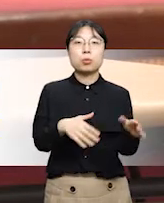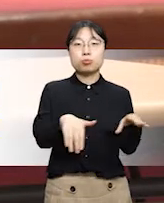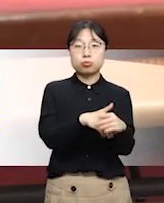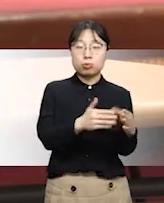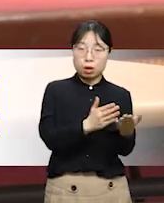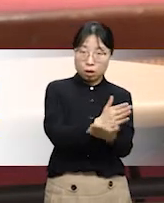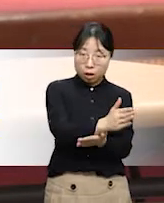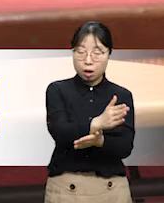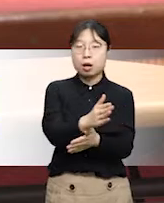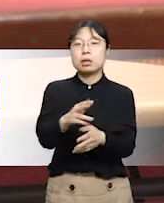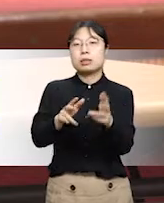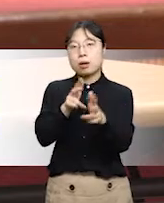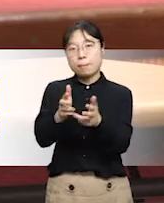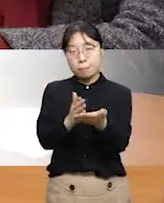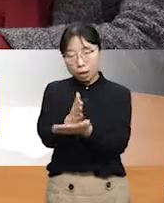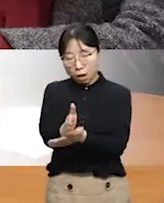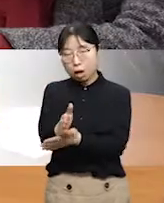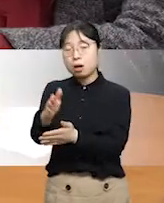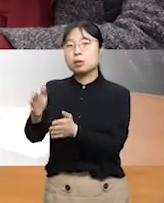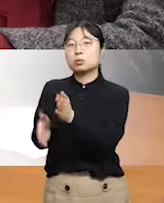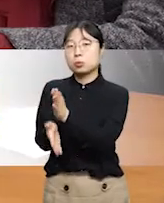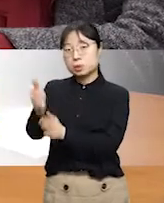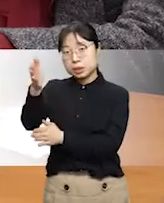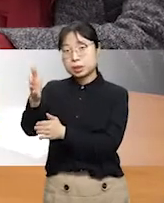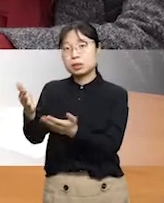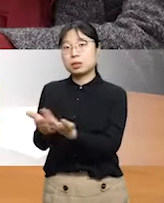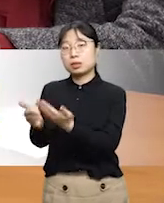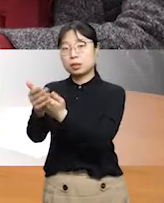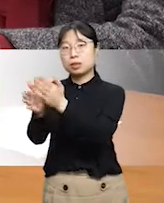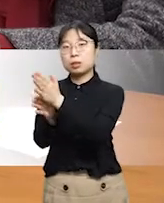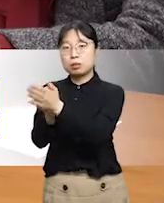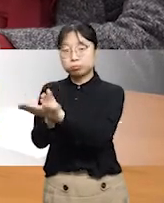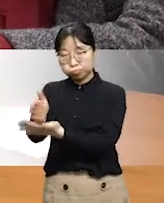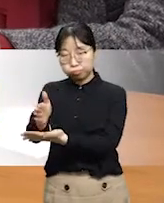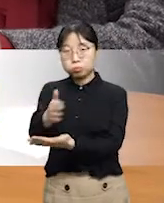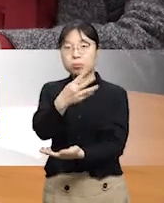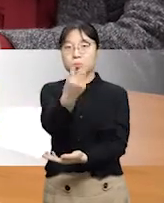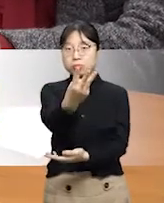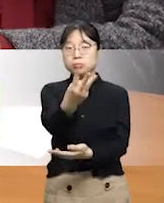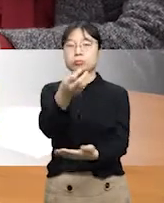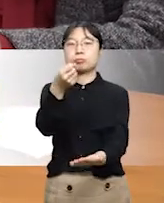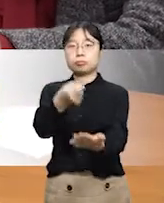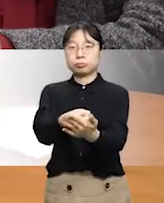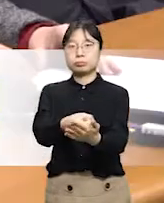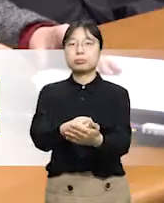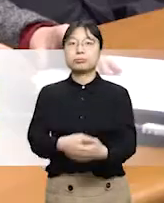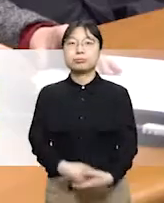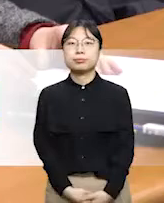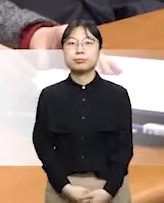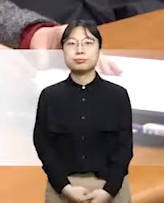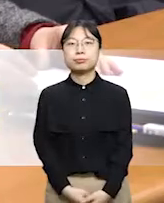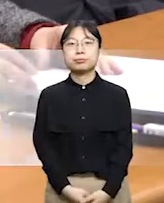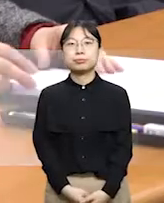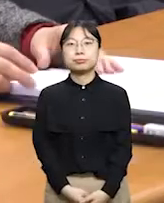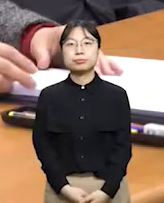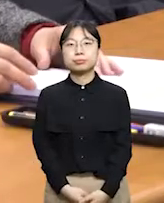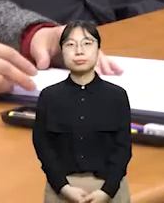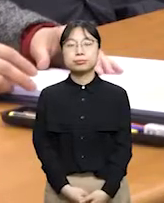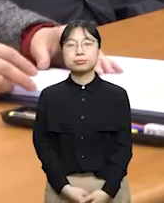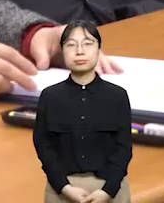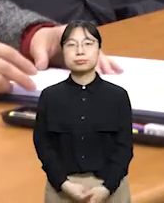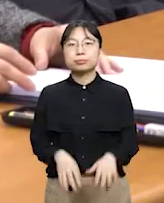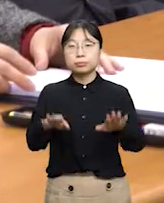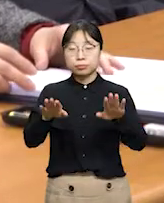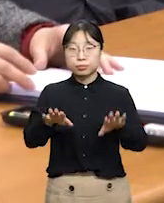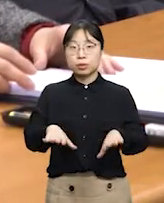산업환경분과, 도시개발분과 등 3개 분과위원회를 구성하여 2021년 위원회 운영 일정을 계획했습니다.